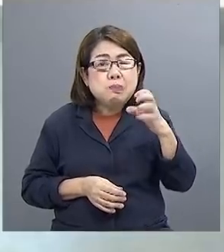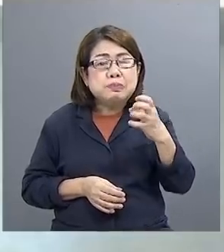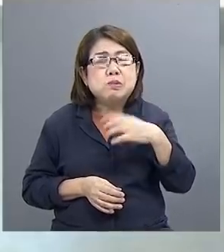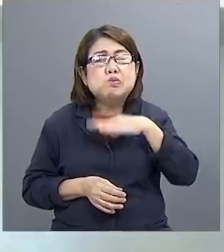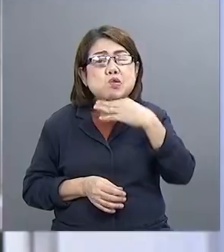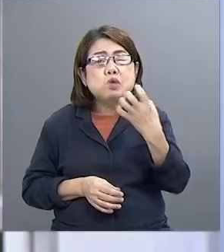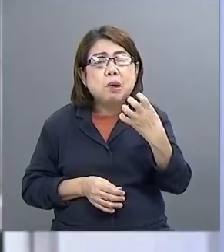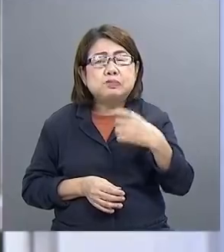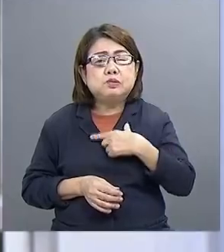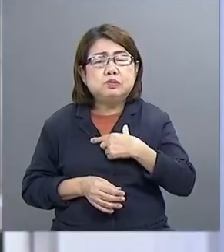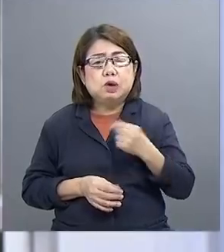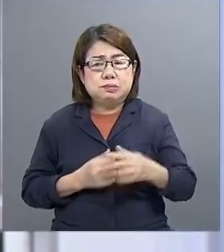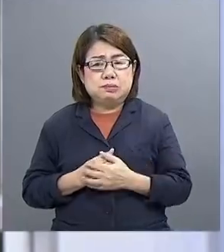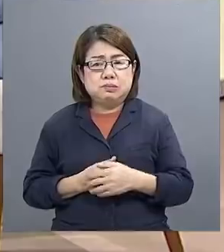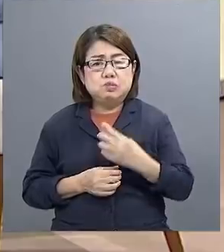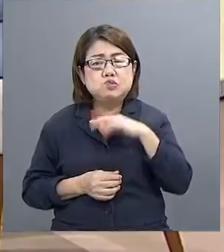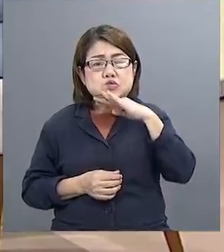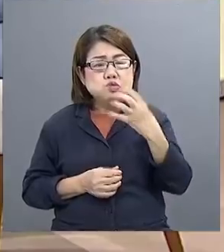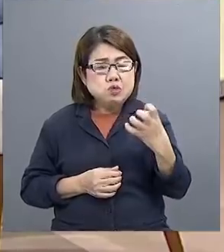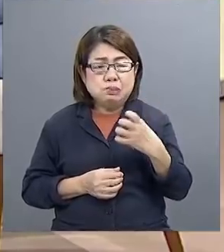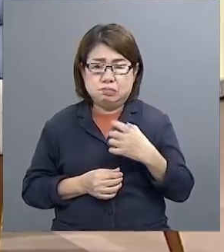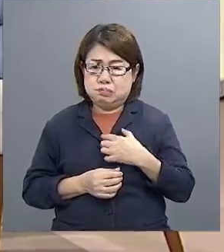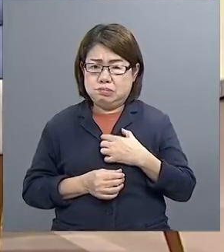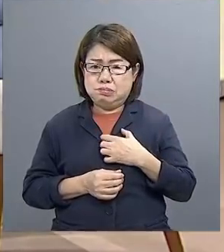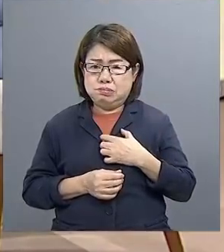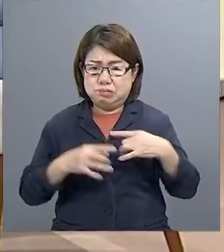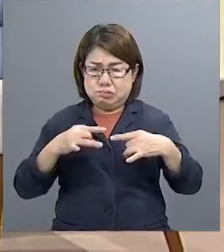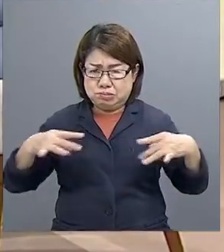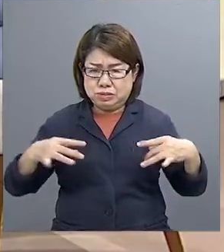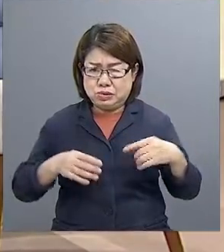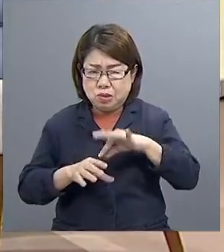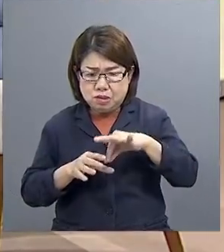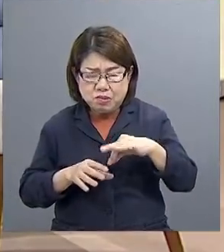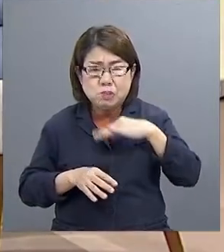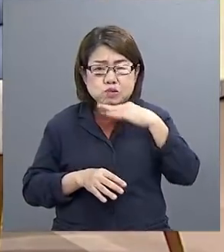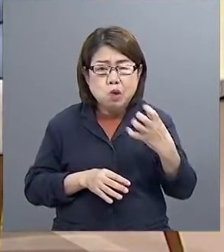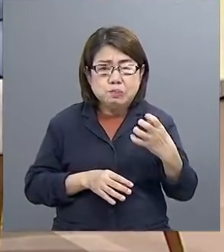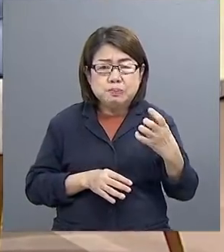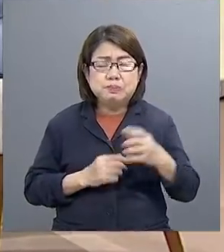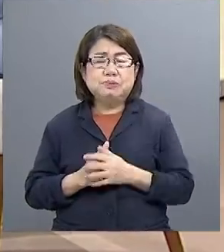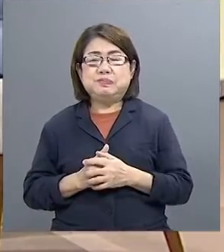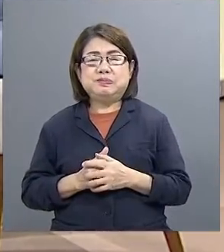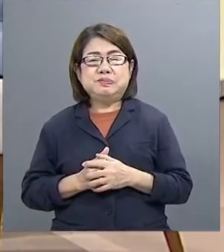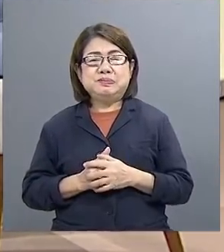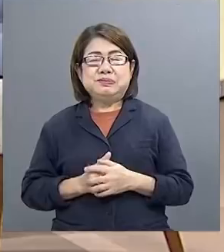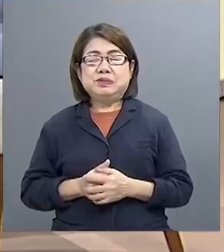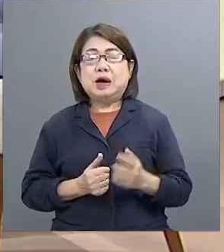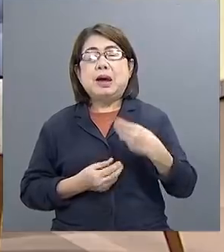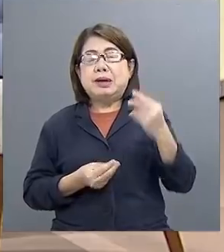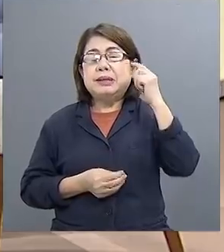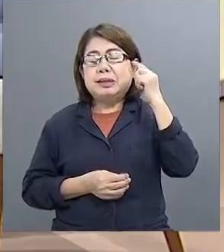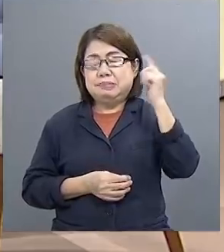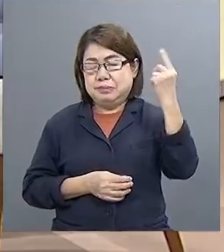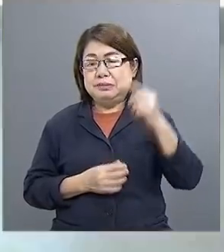แรกเดี๋ยวไม่ได้หมูกรอบไม่มีไว้ดูน่าจะเข้ากันก็ได้นะคุณต๊อบเออกำไรนากรอบกาแฟก็หมูกรอบนะถ้าเดือดลองไปคิดดูละกันมันจะไม่เรียนเอ้อ